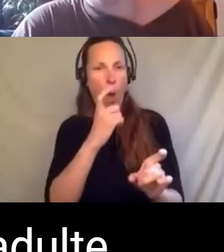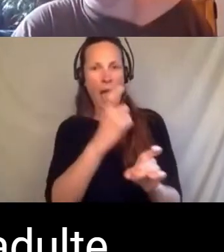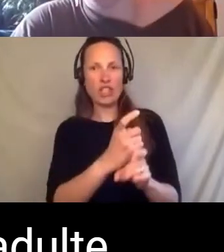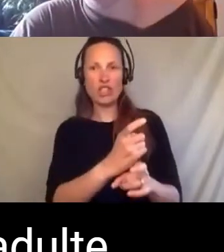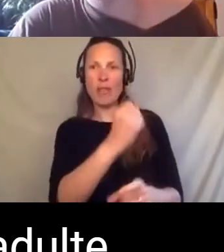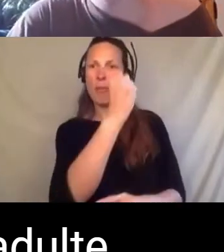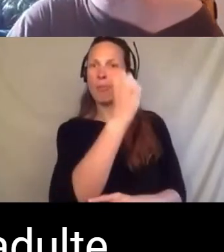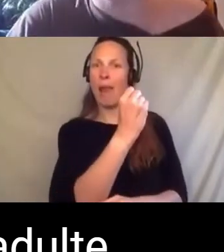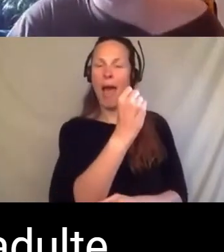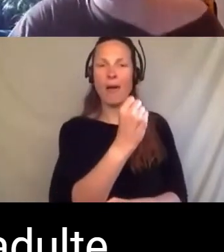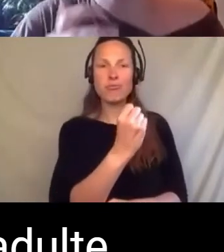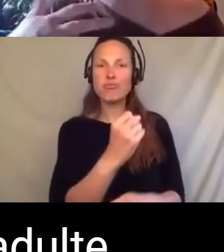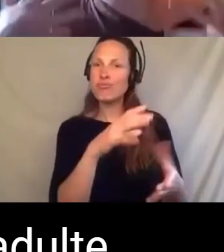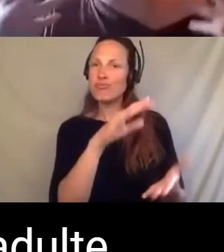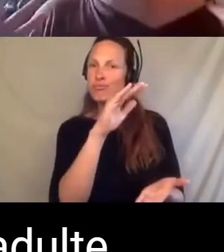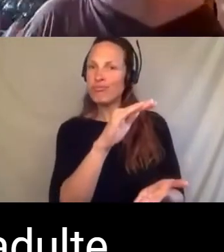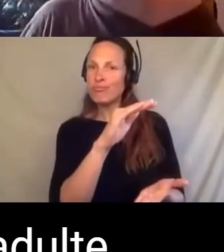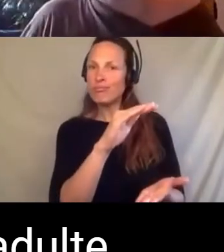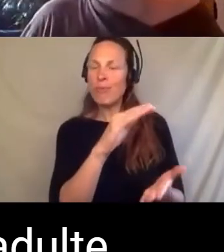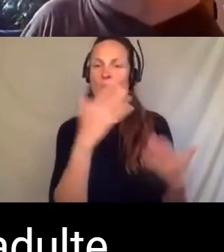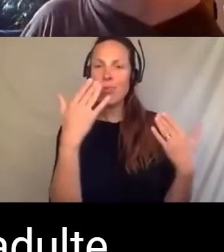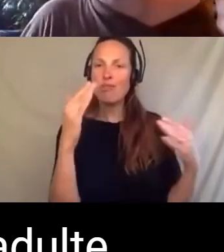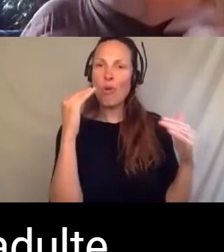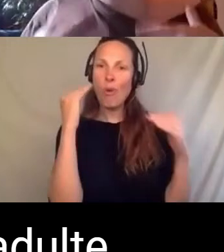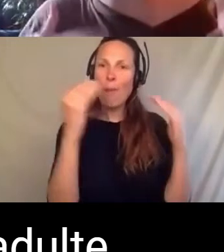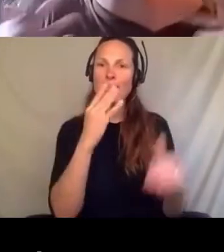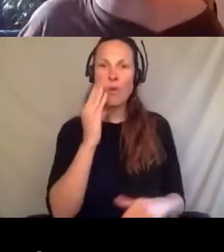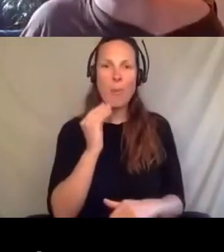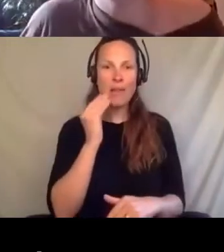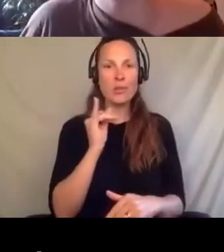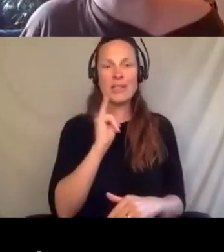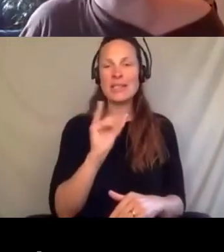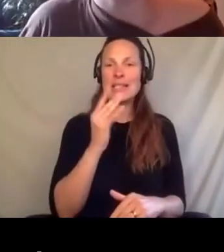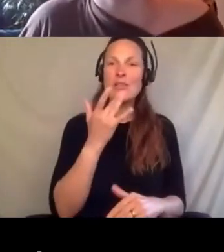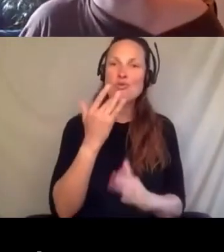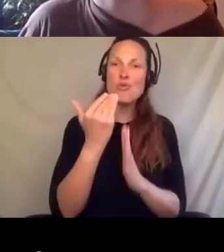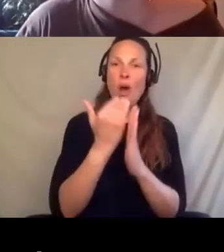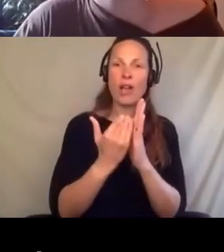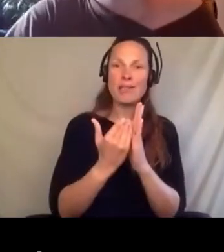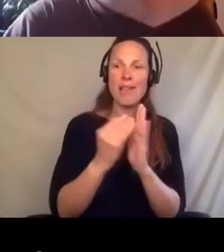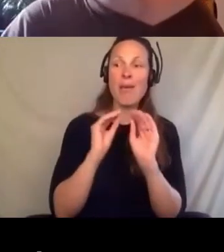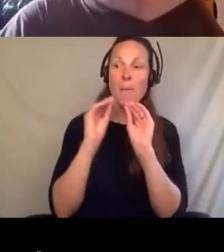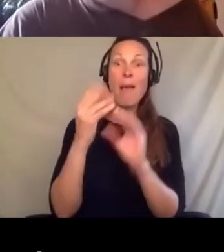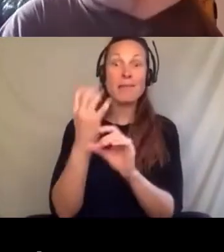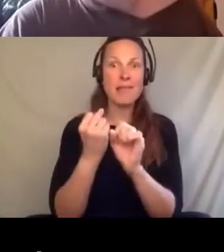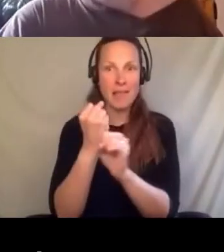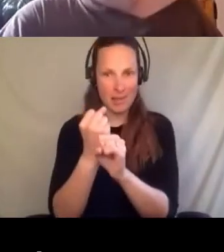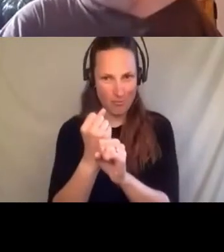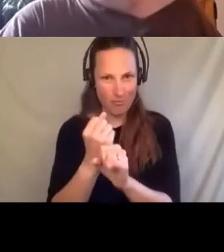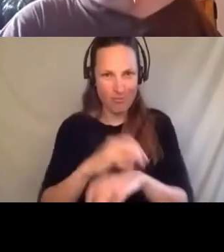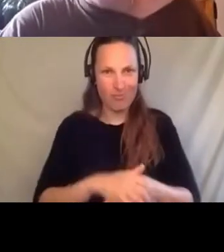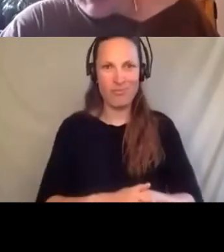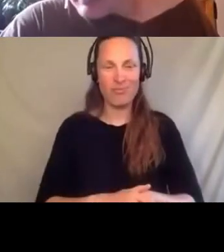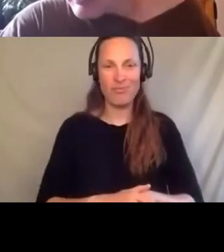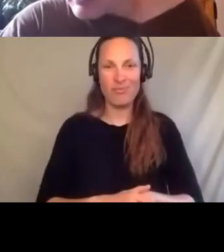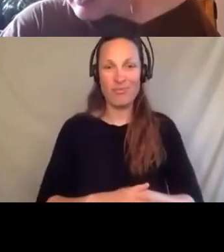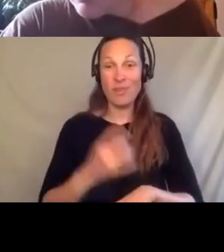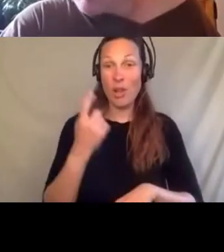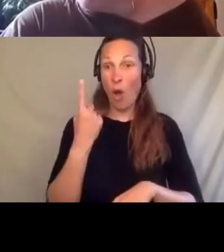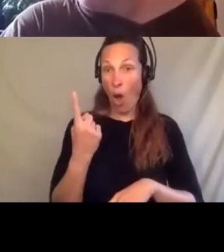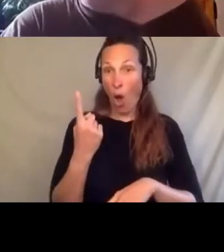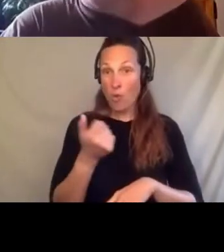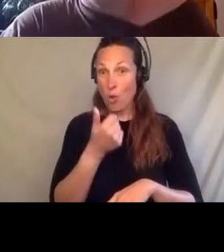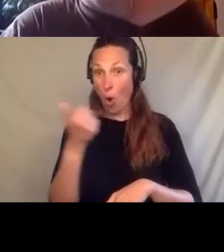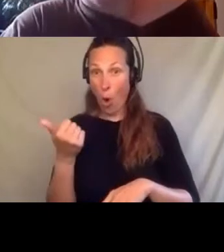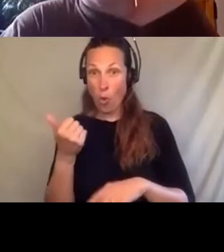plant adulte si vous voulez en utiliser dans vos recettes cette année, par exemple. Une